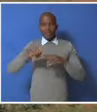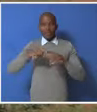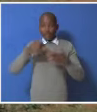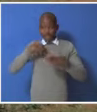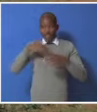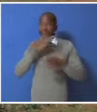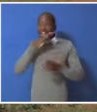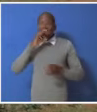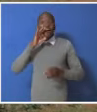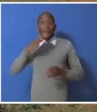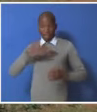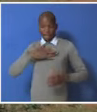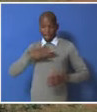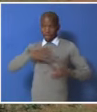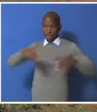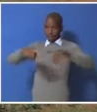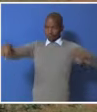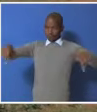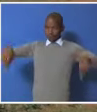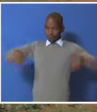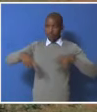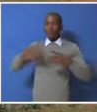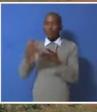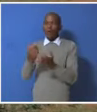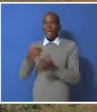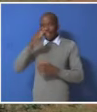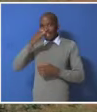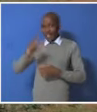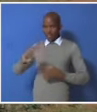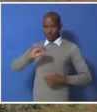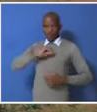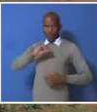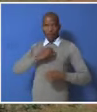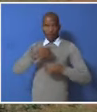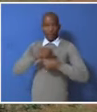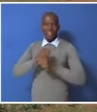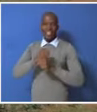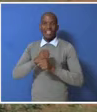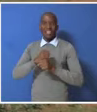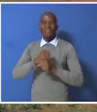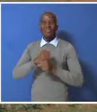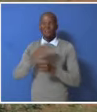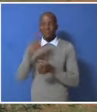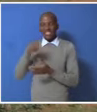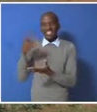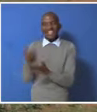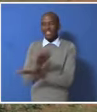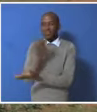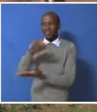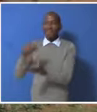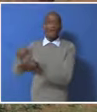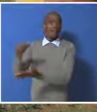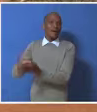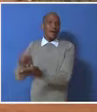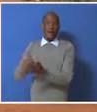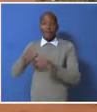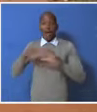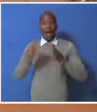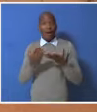yana re kgona gore re iproducetse gas ka gore ditlhotlhwa tsa gas di ya ko godimo mme re kgona gore re iproducetse gas e